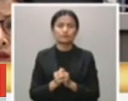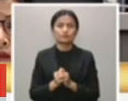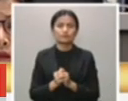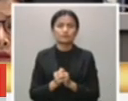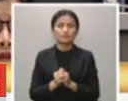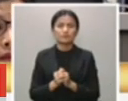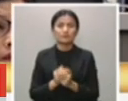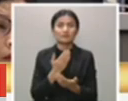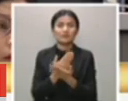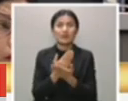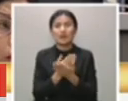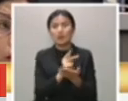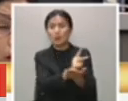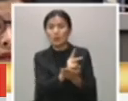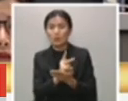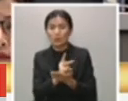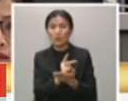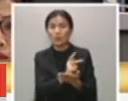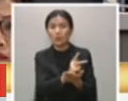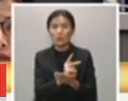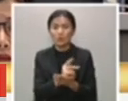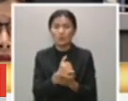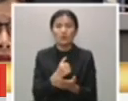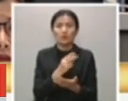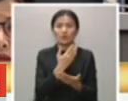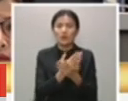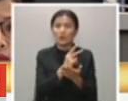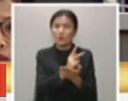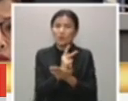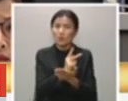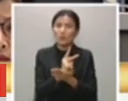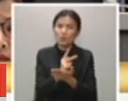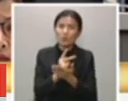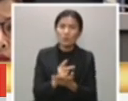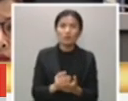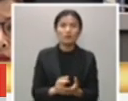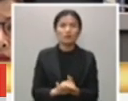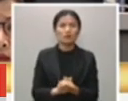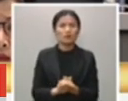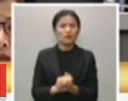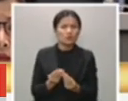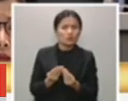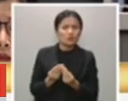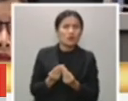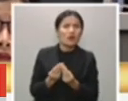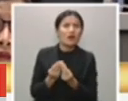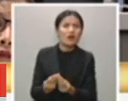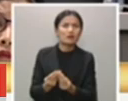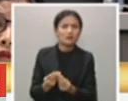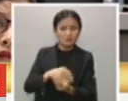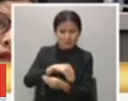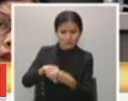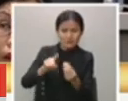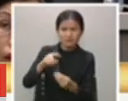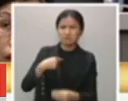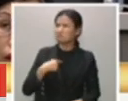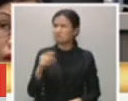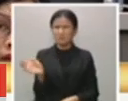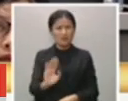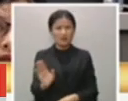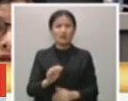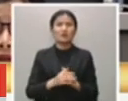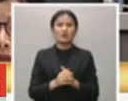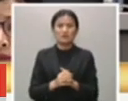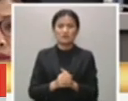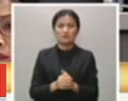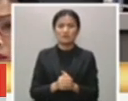ท่านกู้เพื่อการขาดดุลมาโดยตลอดท่านจะกู้แล้วกู้อีกจนกระทั่งวันนี้เนี่ยเป็นนายกรัฐมนตรีที่ทำสถิติการกู้เพื่อ